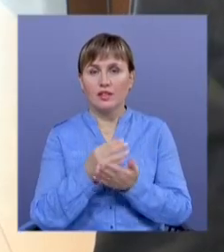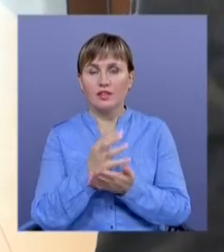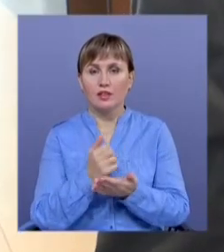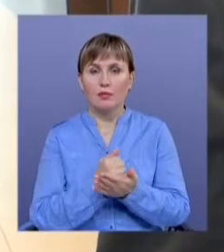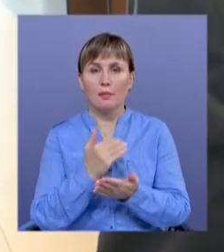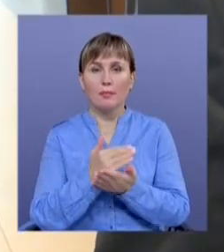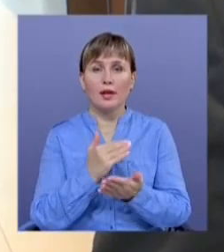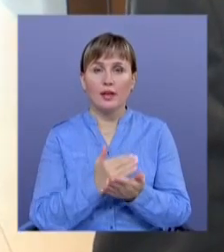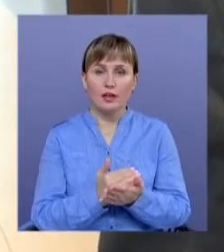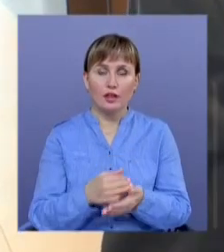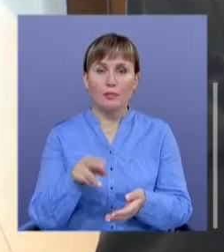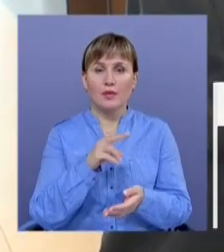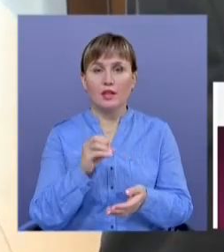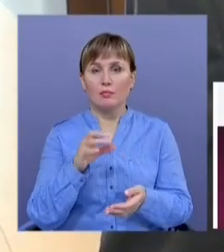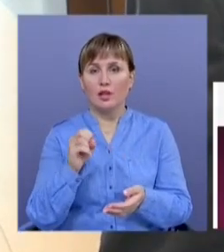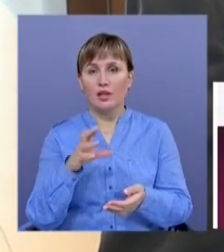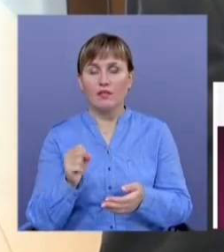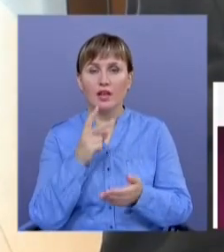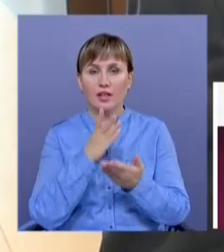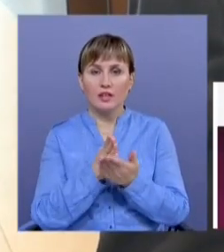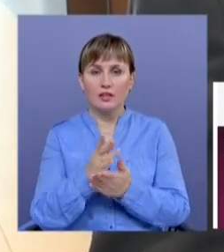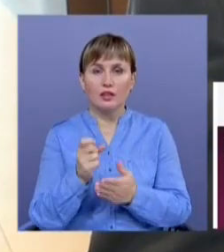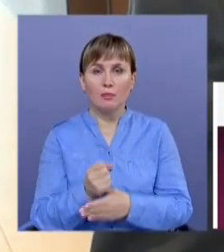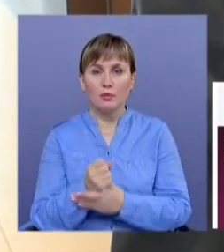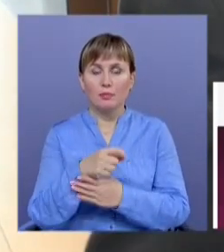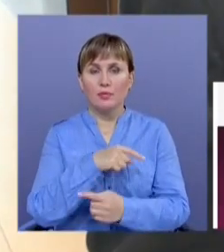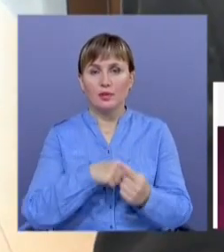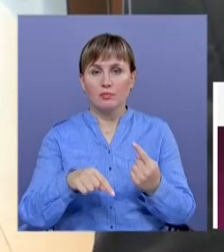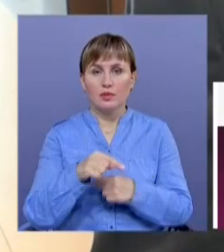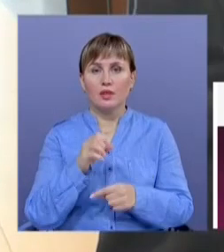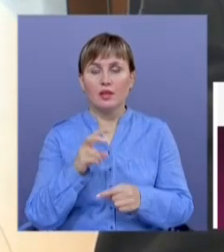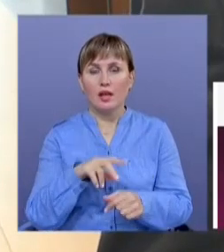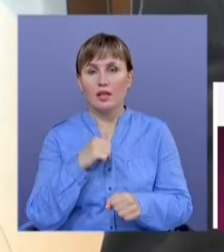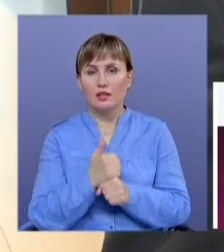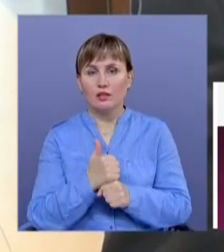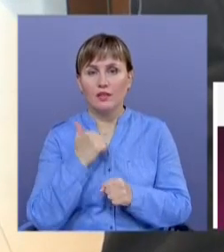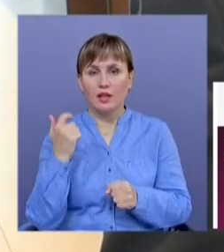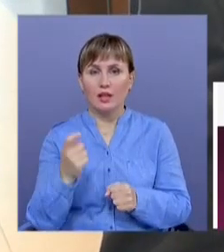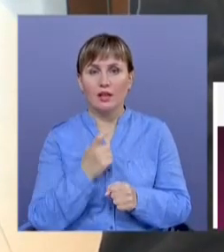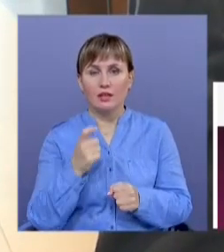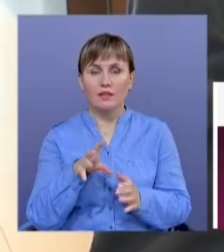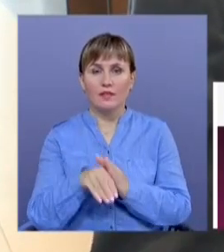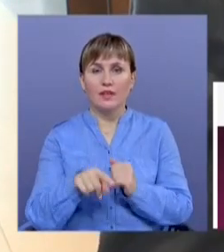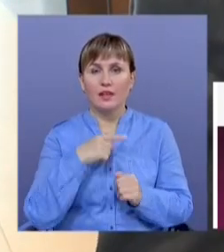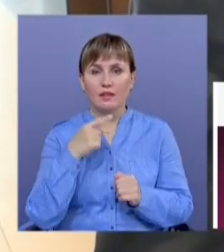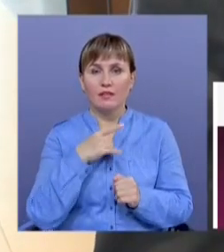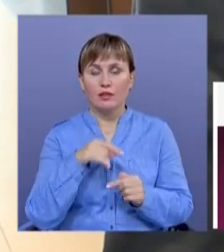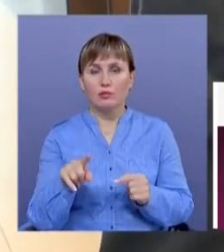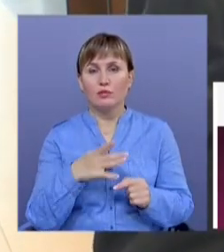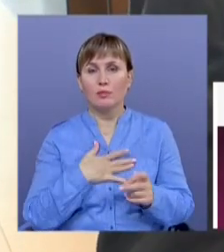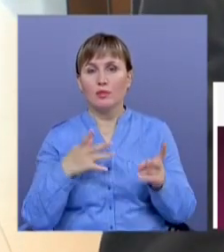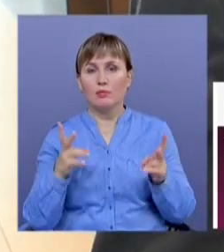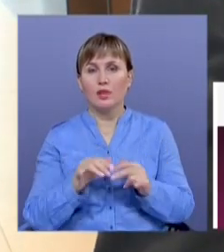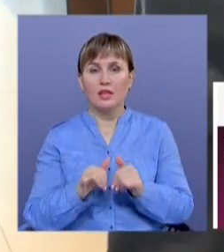Программа кандидата Дании Еспаевой ориентирована на поддержку предпринимательства как основы экономики. В ней говорится о том, что нам